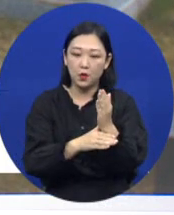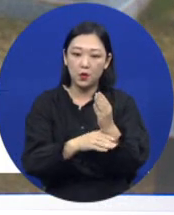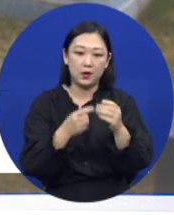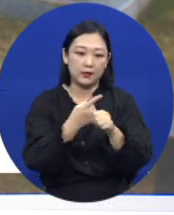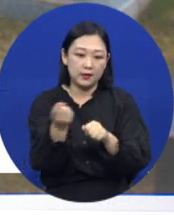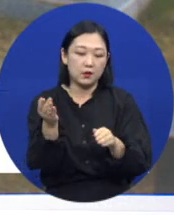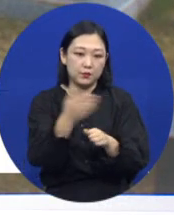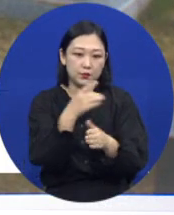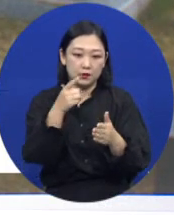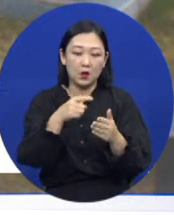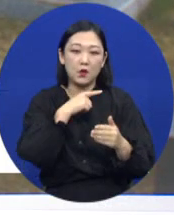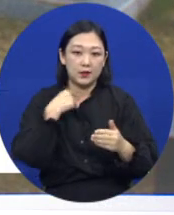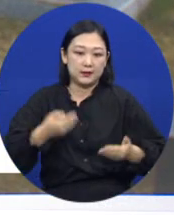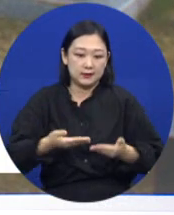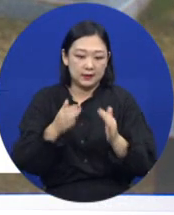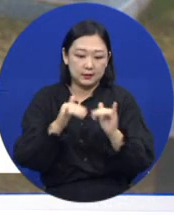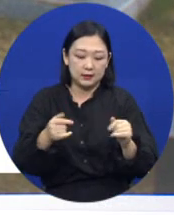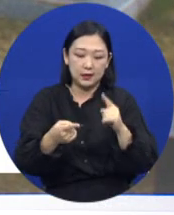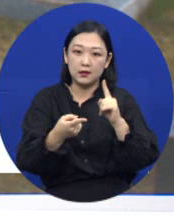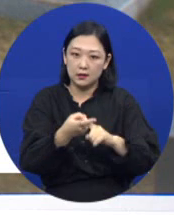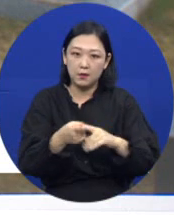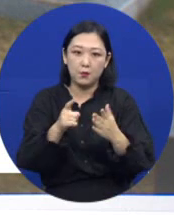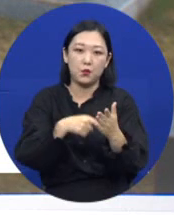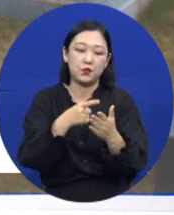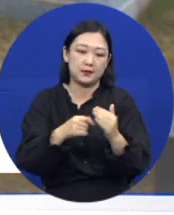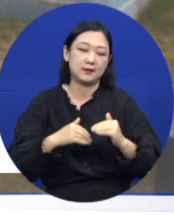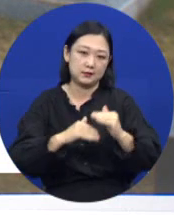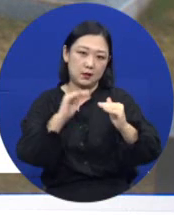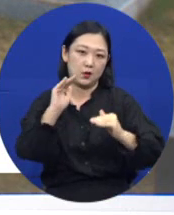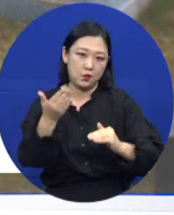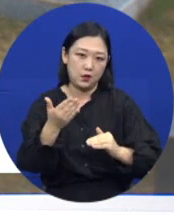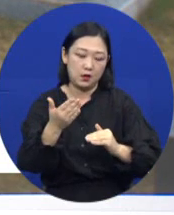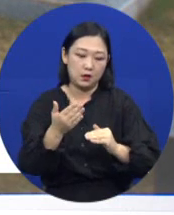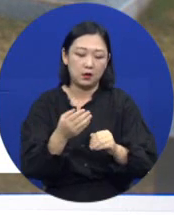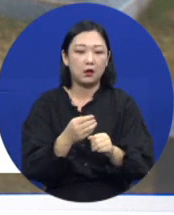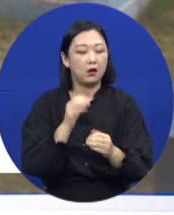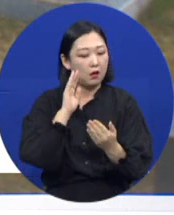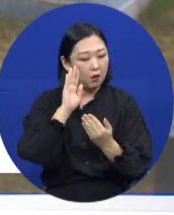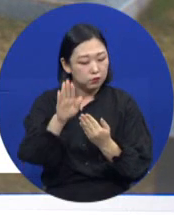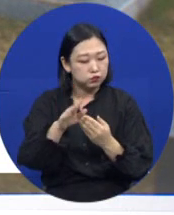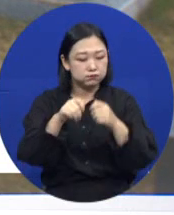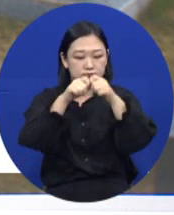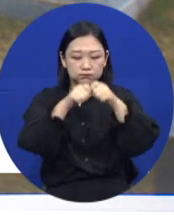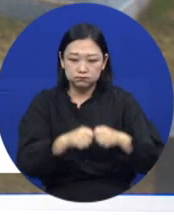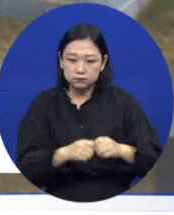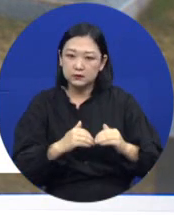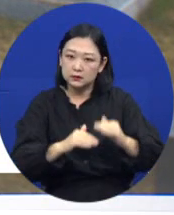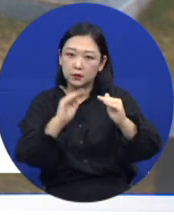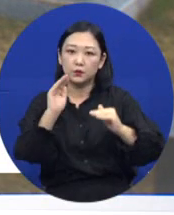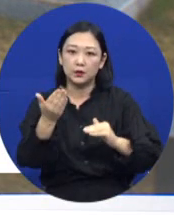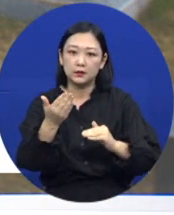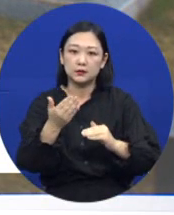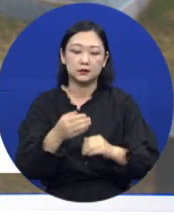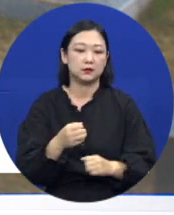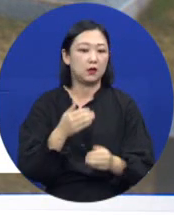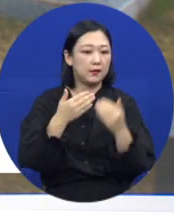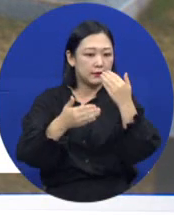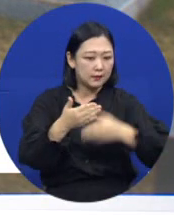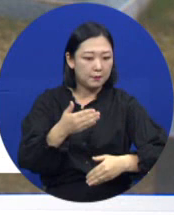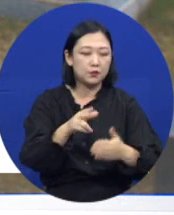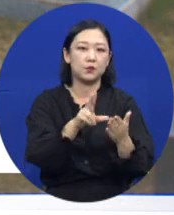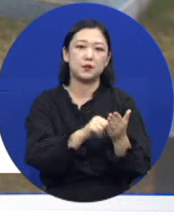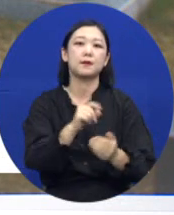희생자에 대한 보상의 진행되는데요 앞으로 보상 이 어떻게 구체적으로 진행 되는지 그리고 남은